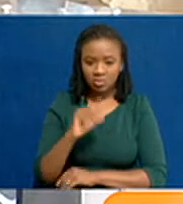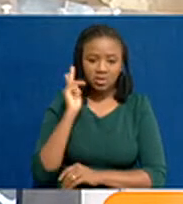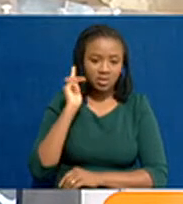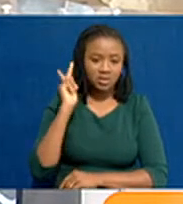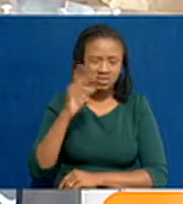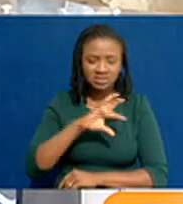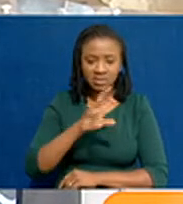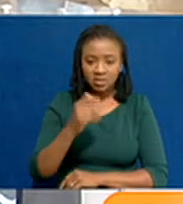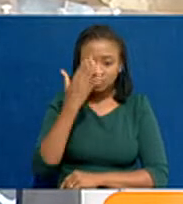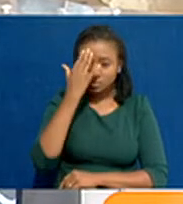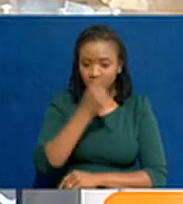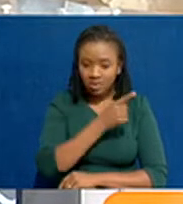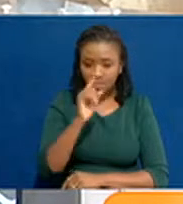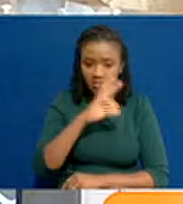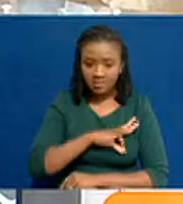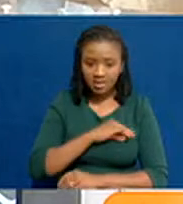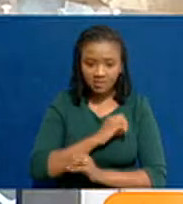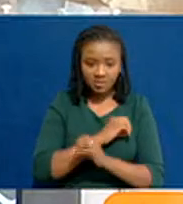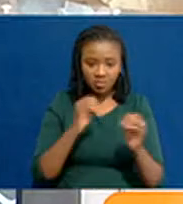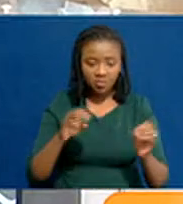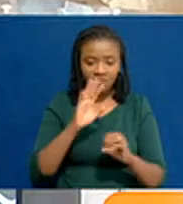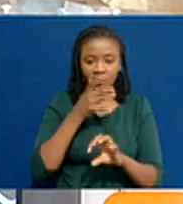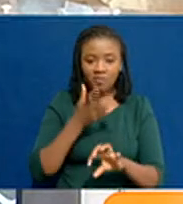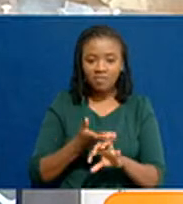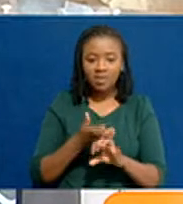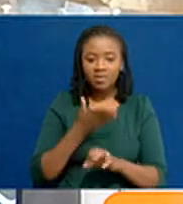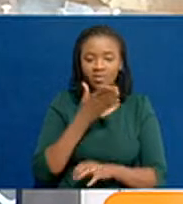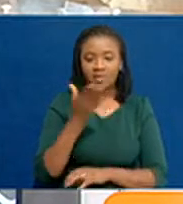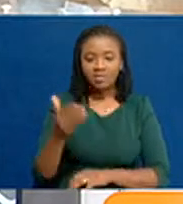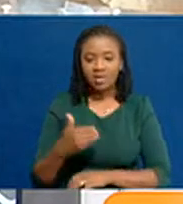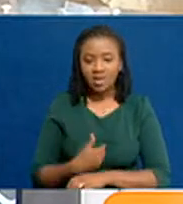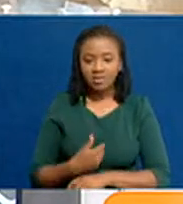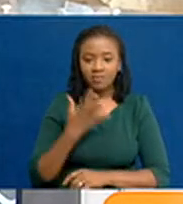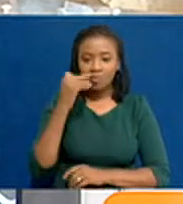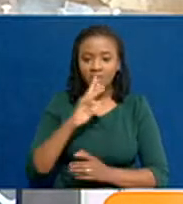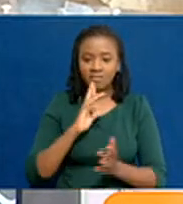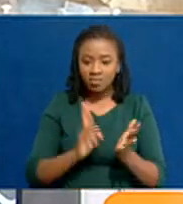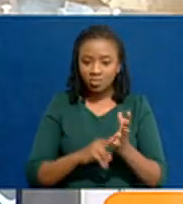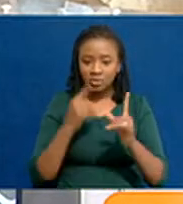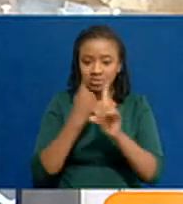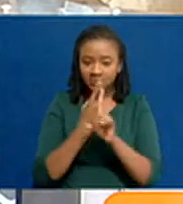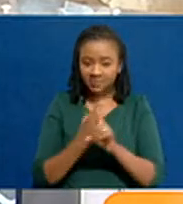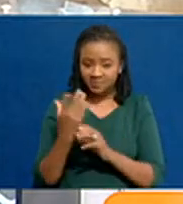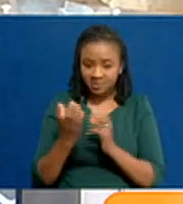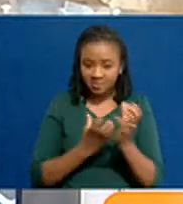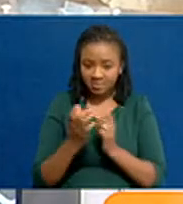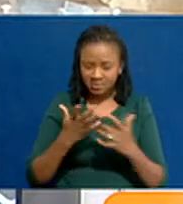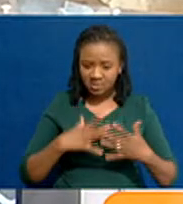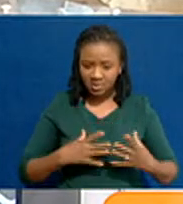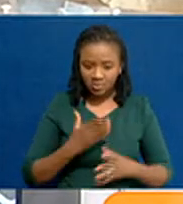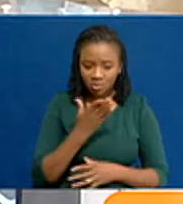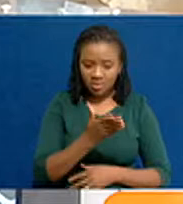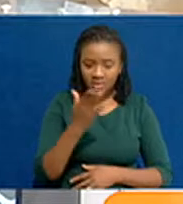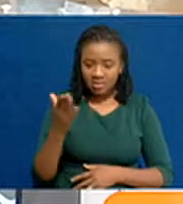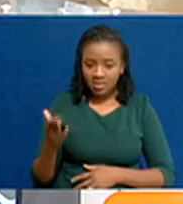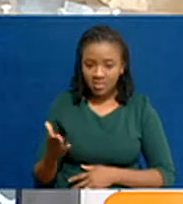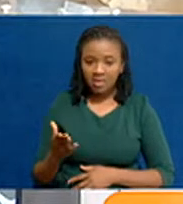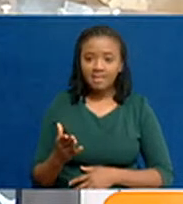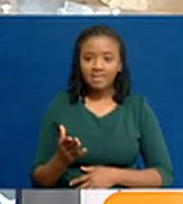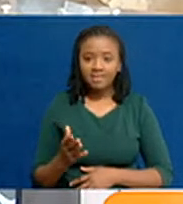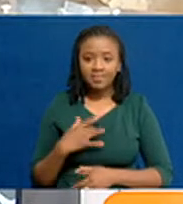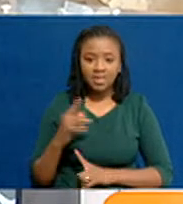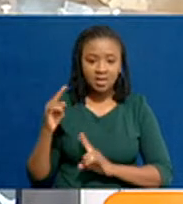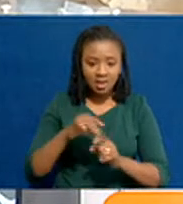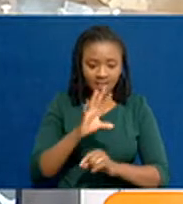ni kukosa kufaidika na mawe yaliyoko eneo hilo. Hii inafuatia ripoti kuwa baadhi ya wafanyabiashara wa kigeni hufika eneo hilo kuchukua